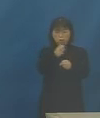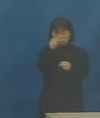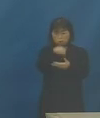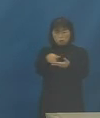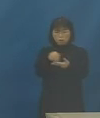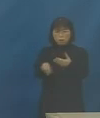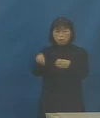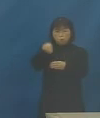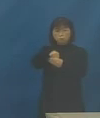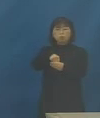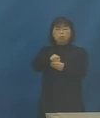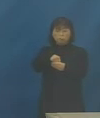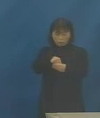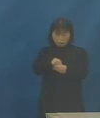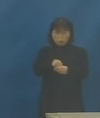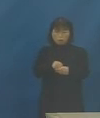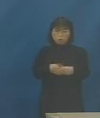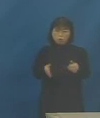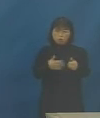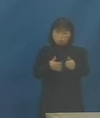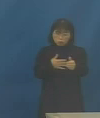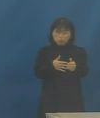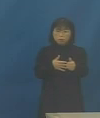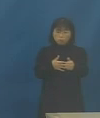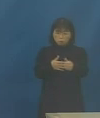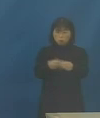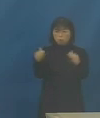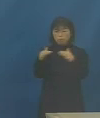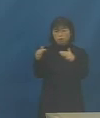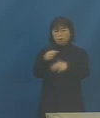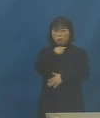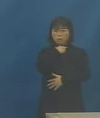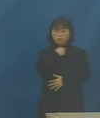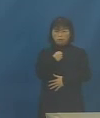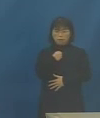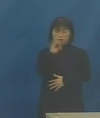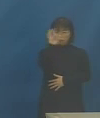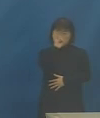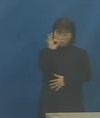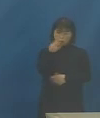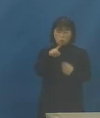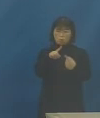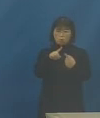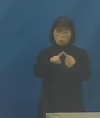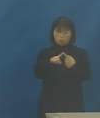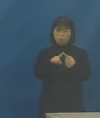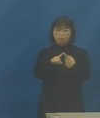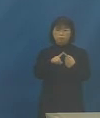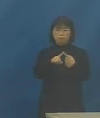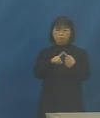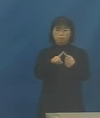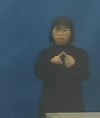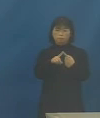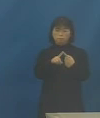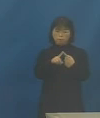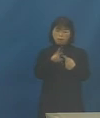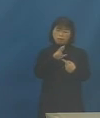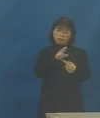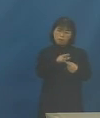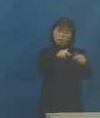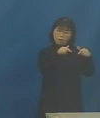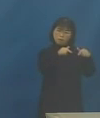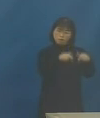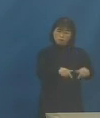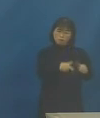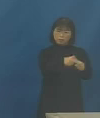をあの今後議論していきたいと思います観光面での利用促進へまjr西日本さん